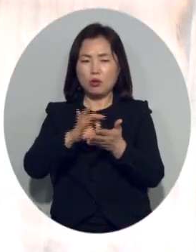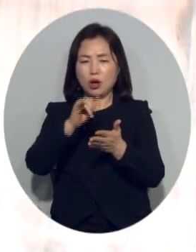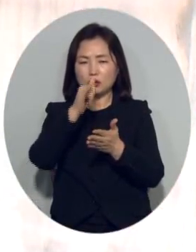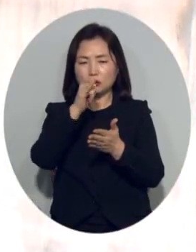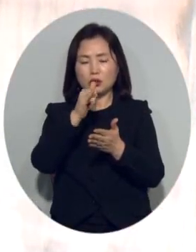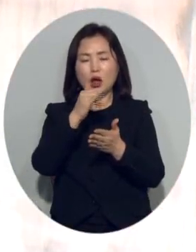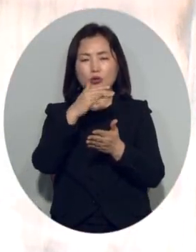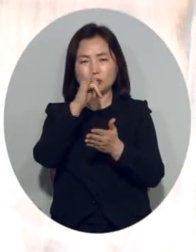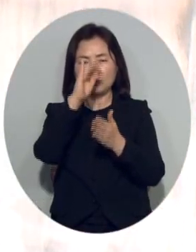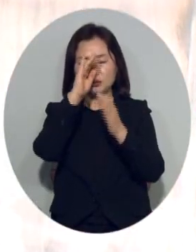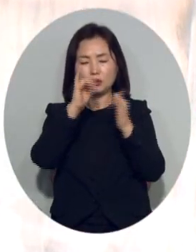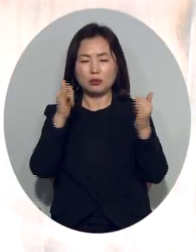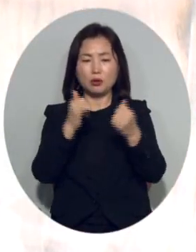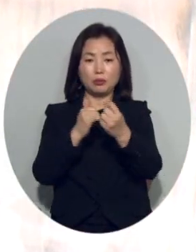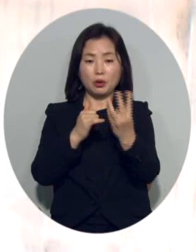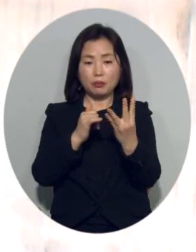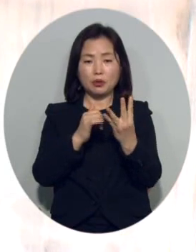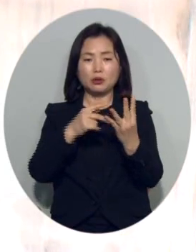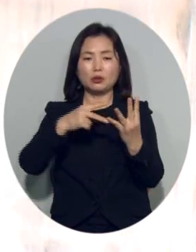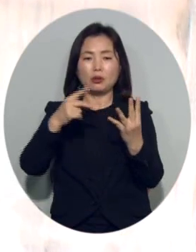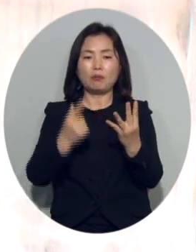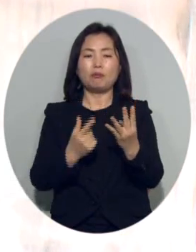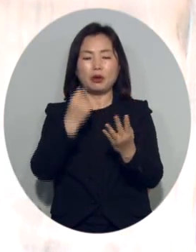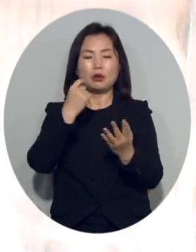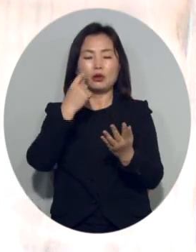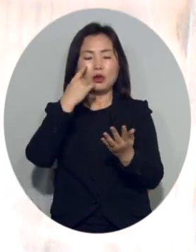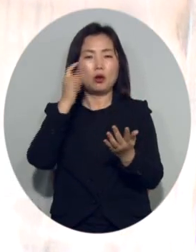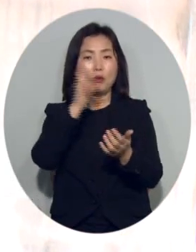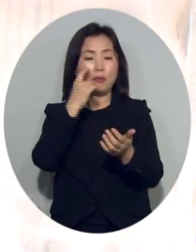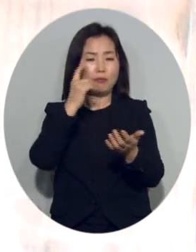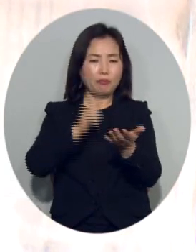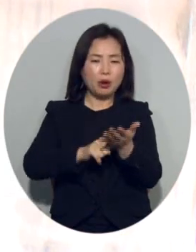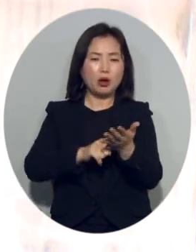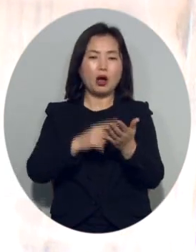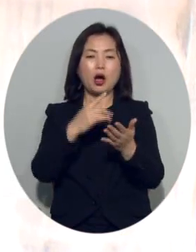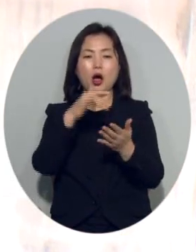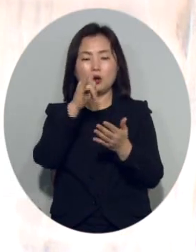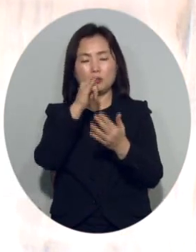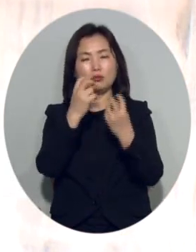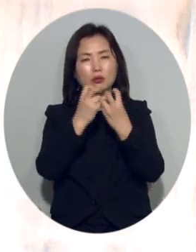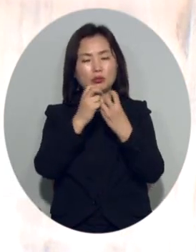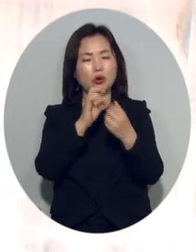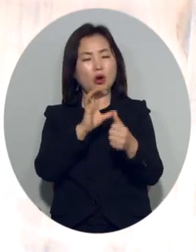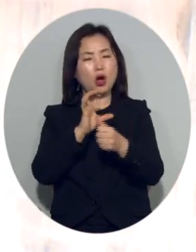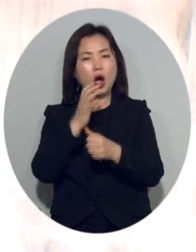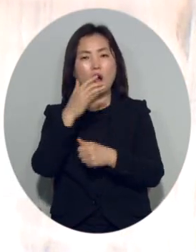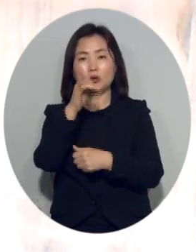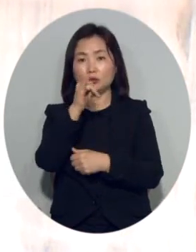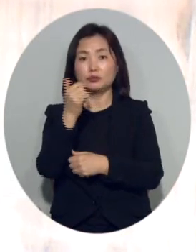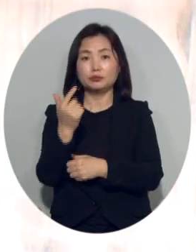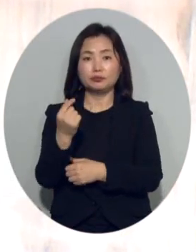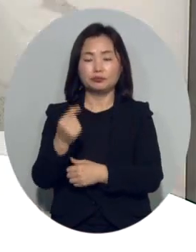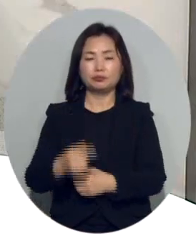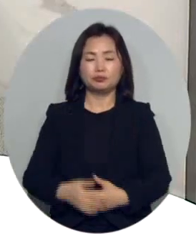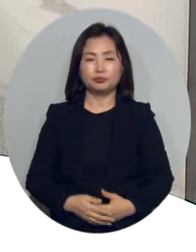것이 환자를 뭐 몇 명이라도 좀 더 빨리 발견할 수 있는 그런 용도로는 활용을 할 수